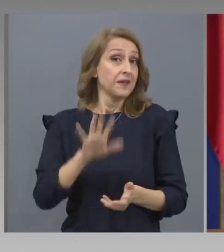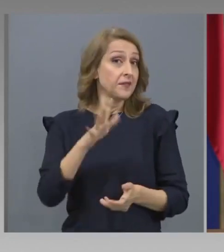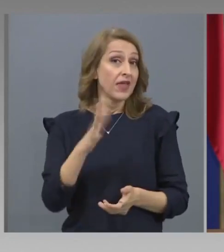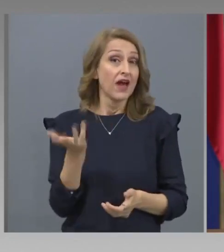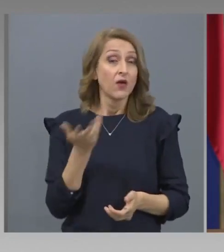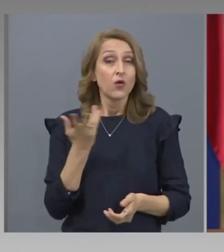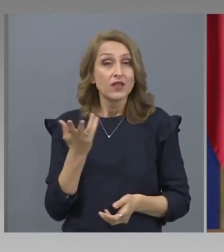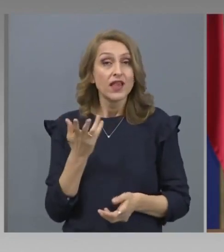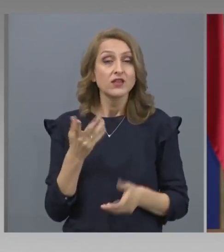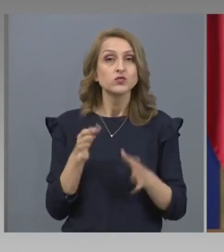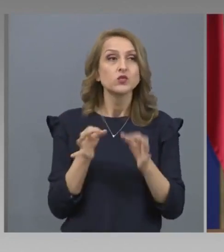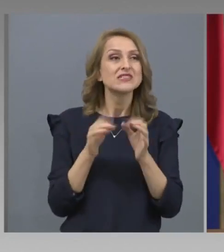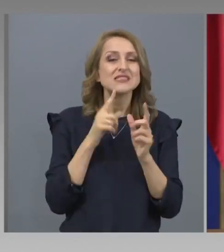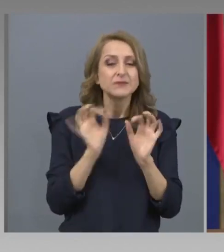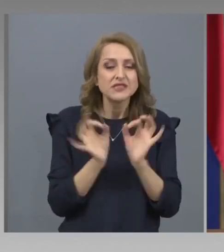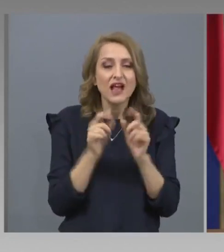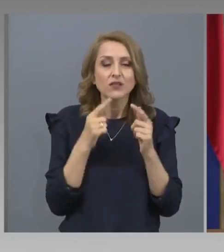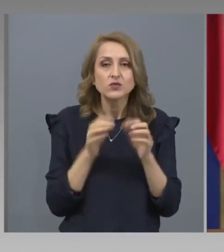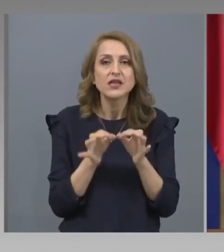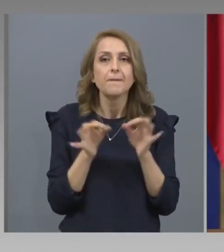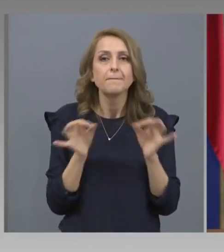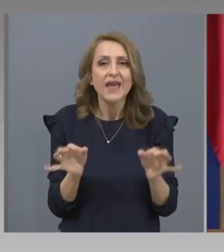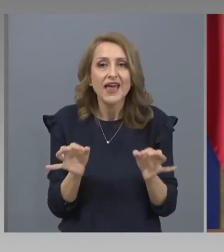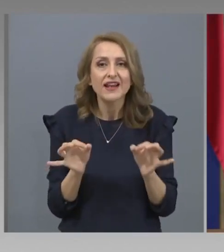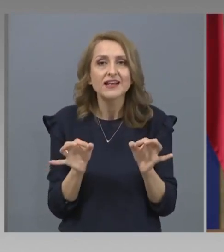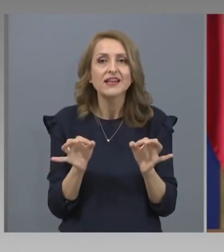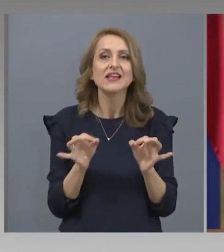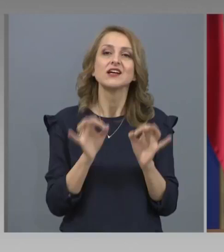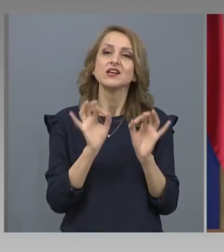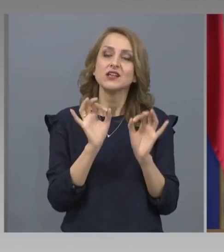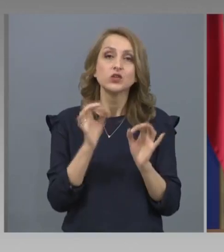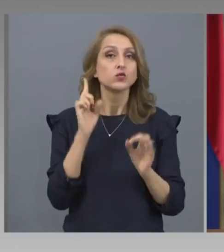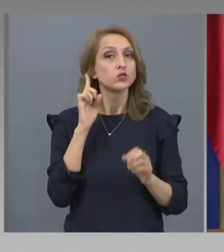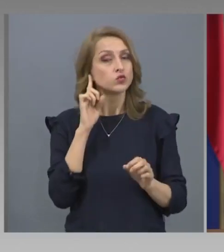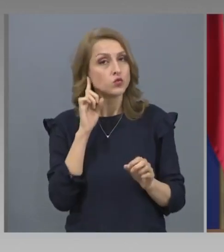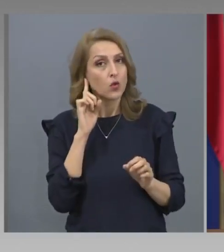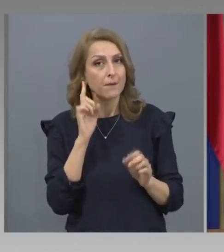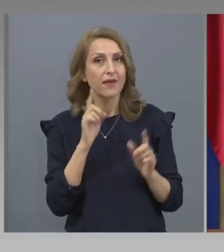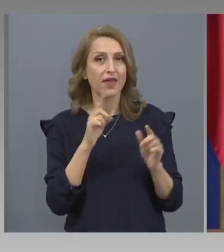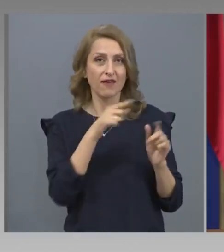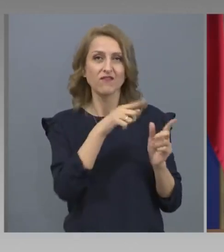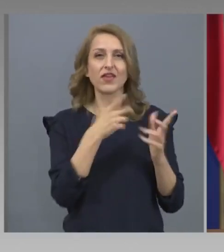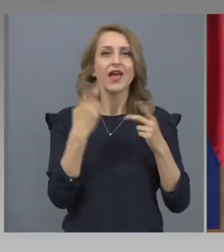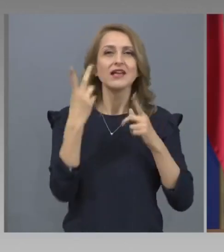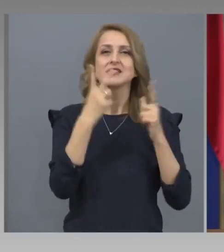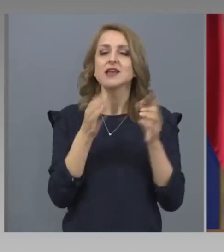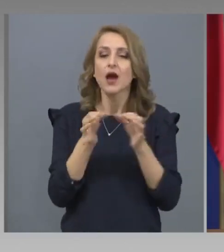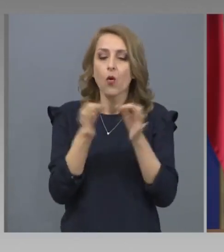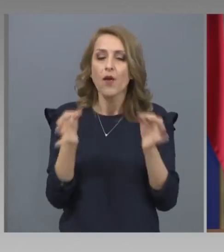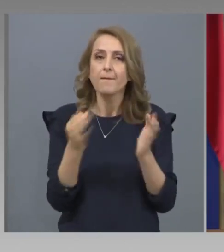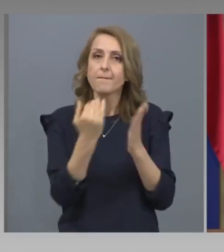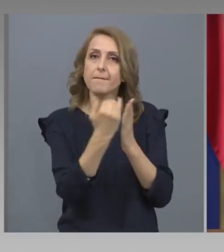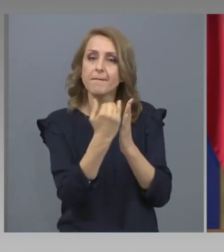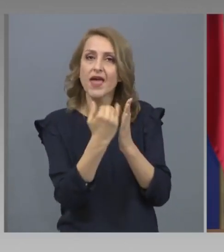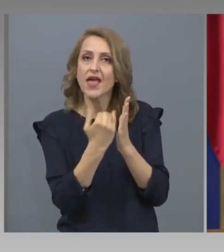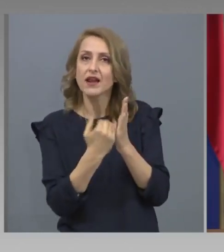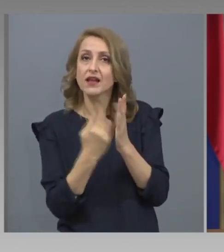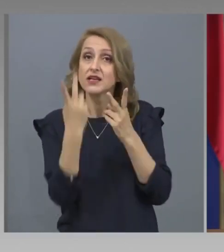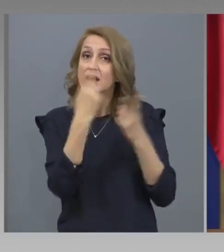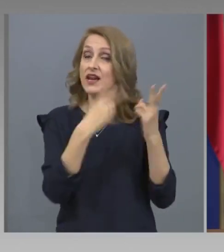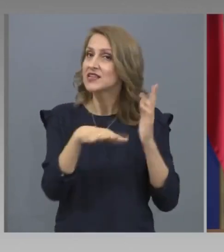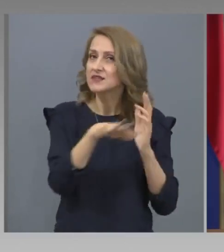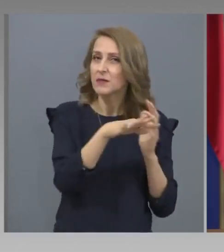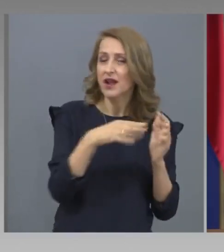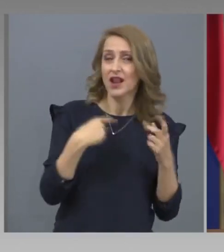Ако нещо по мерките имате въпроси... По мерките казахте, чухме по кои сте се разбрали. Чухме, че е била спорна тази за